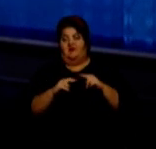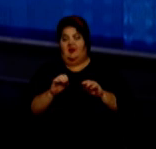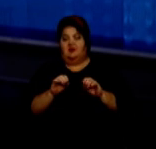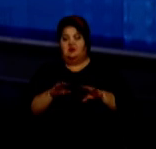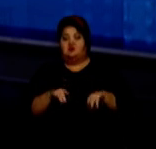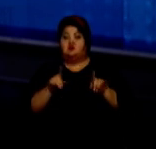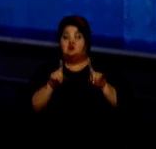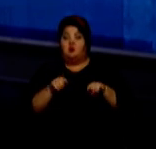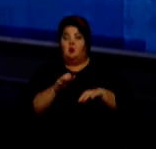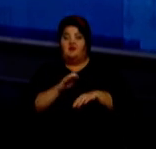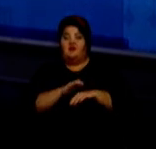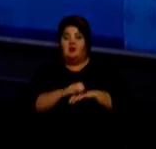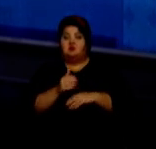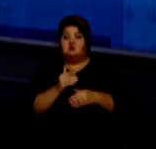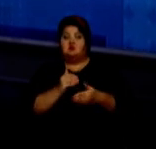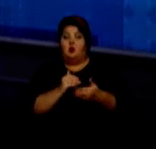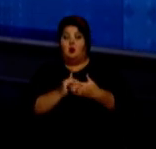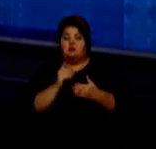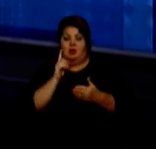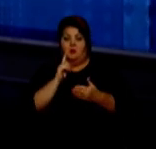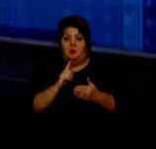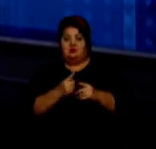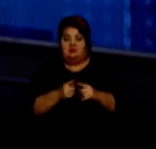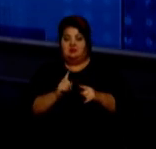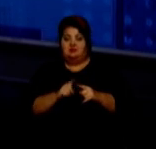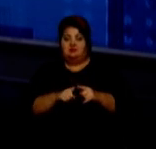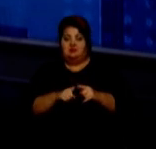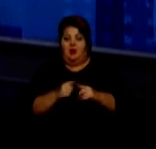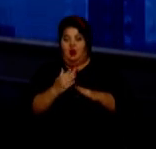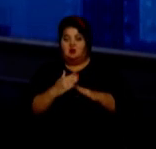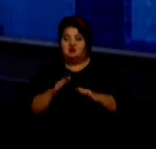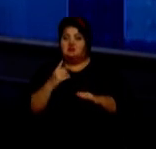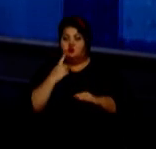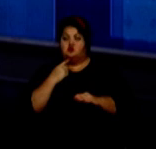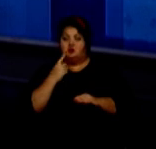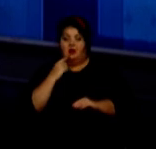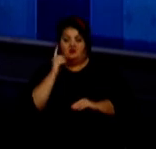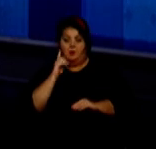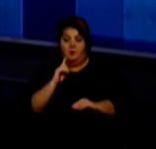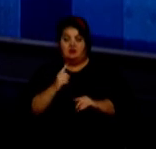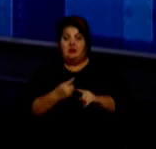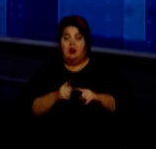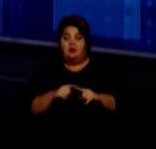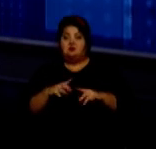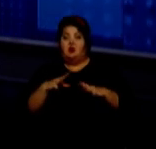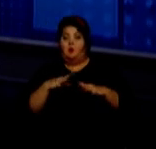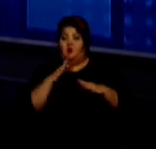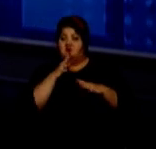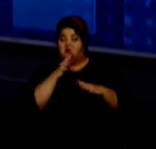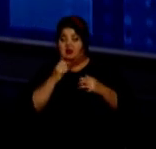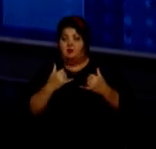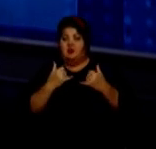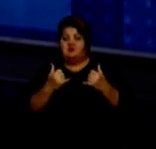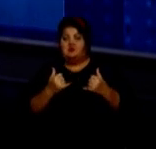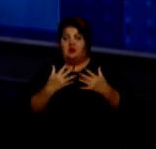от фактично десь останній місяць, це липень, частину червня, це був час присвячений